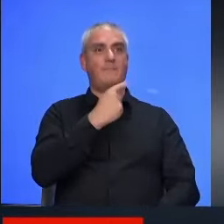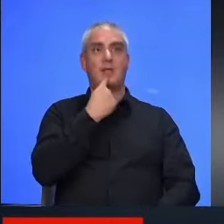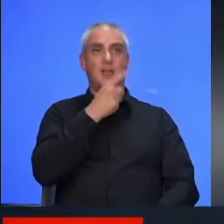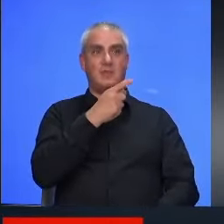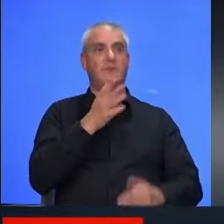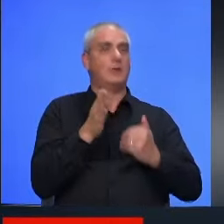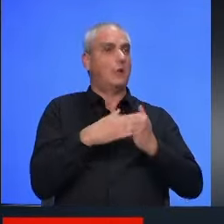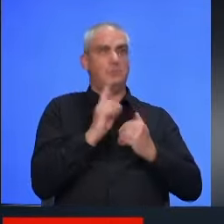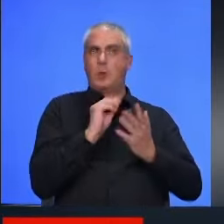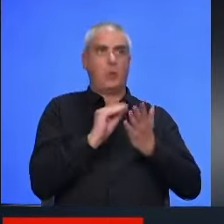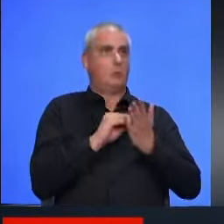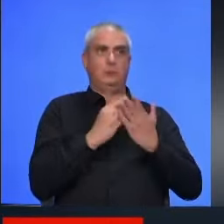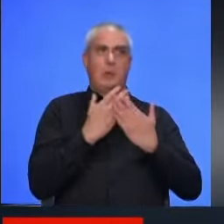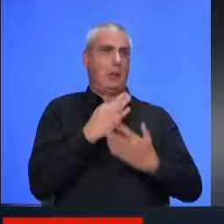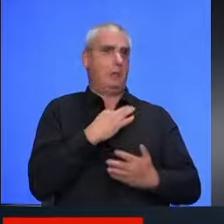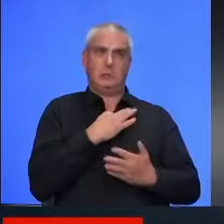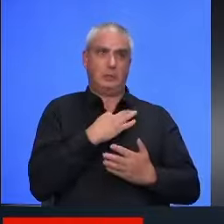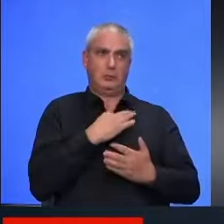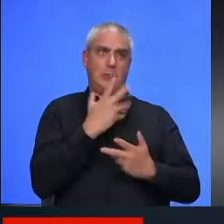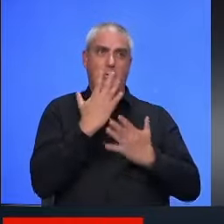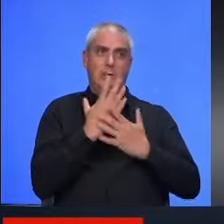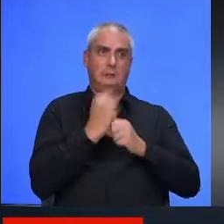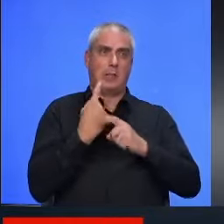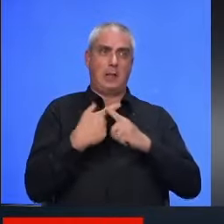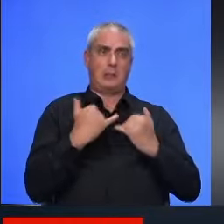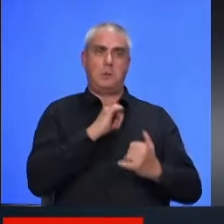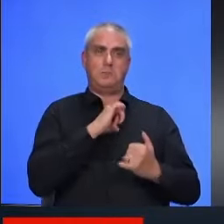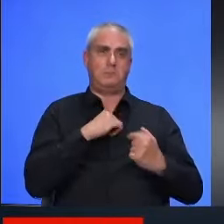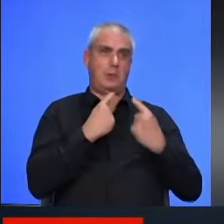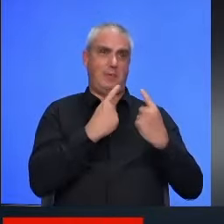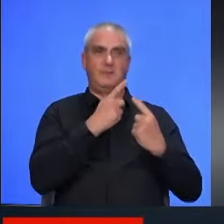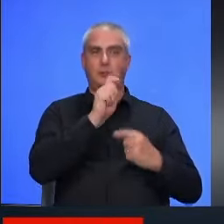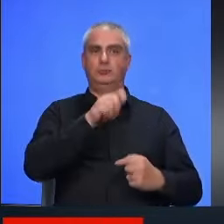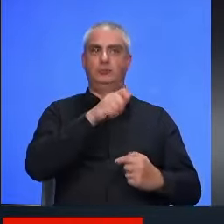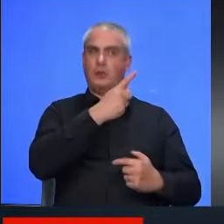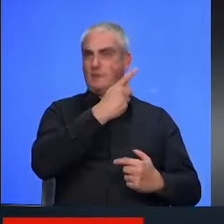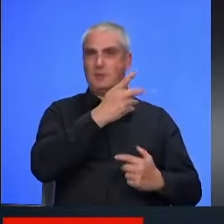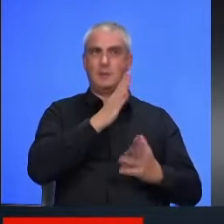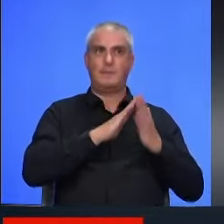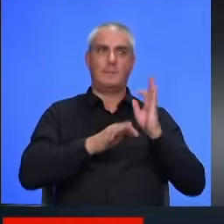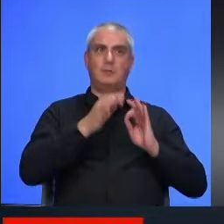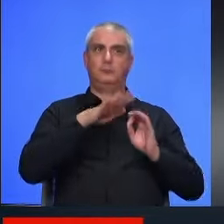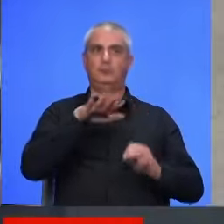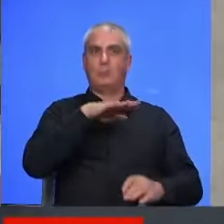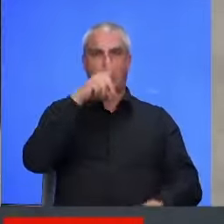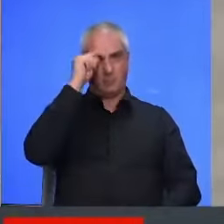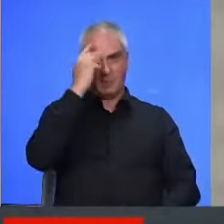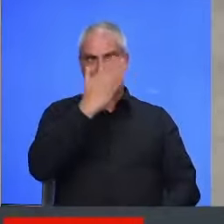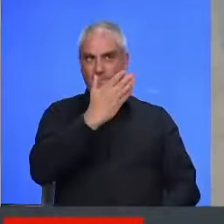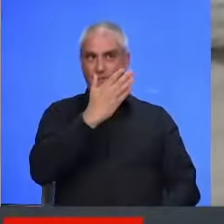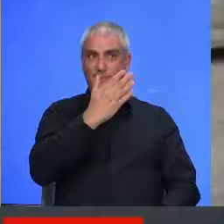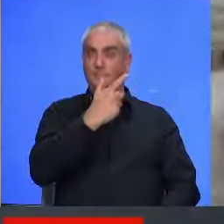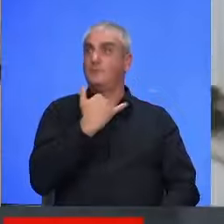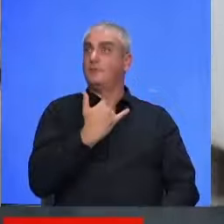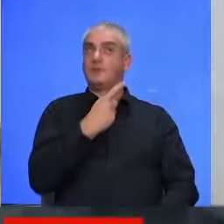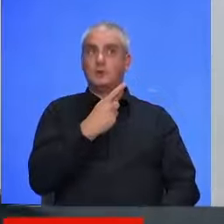רעייתי לא זקוקה לעזרתי, היא הצליחה עד היום בזכות עצמה, מדובר בשופטת בית משפט השלום בתל אביב. ועכשיו